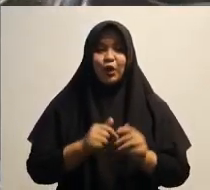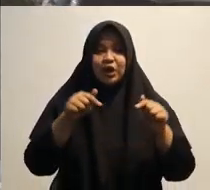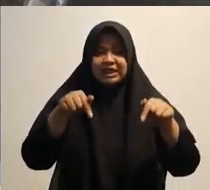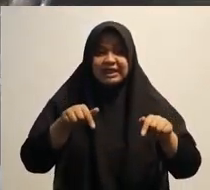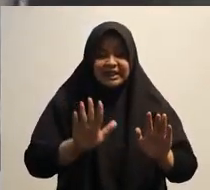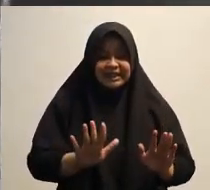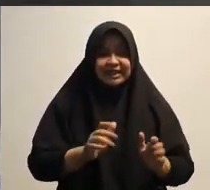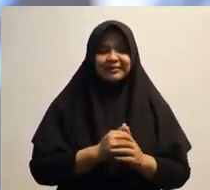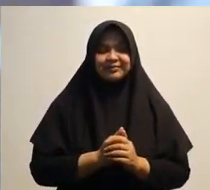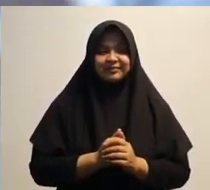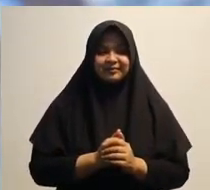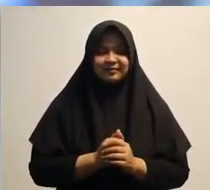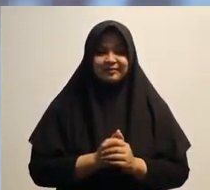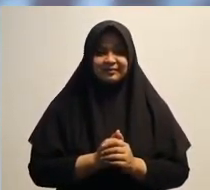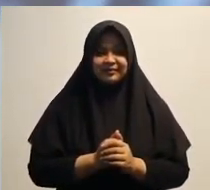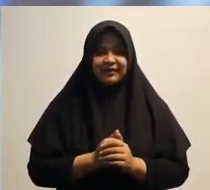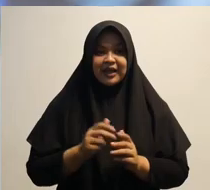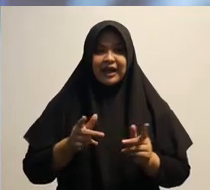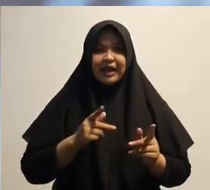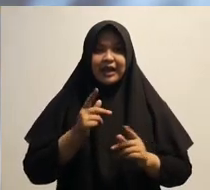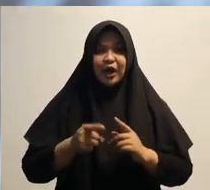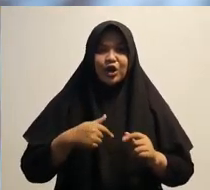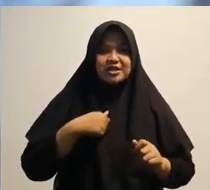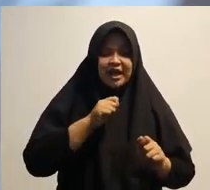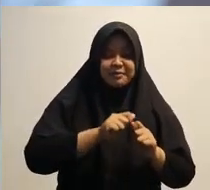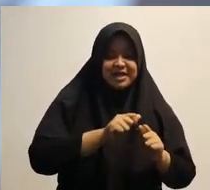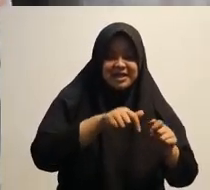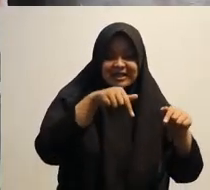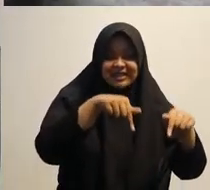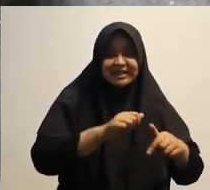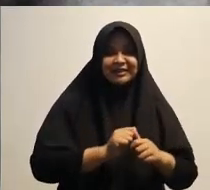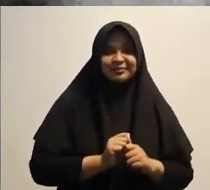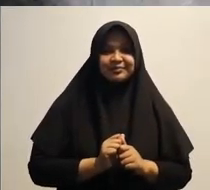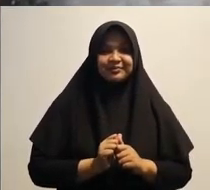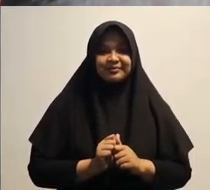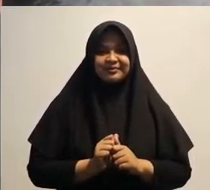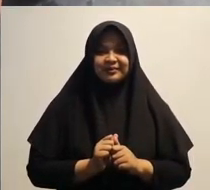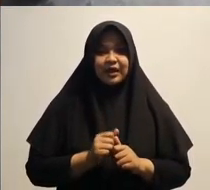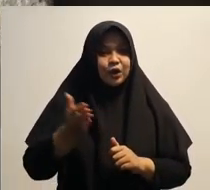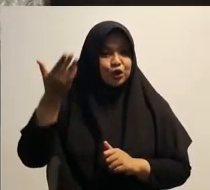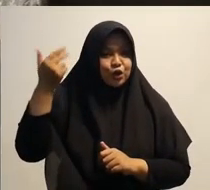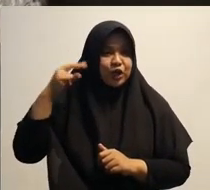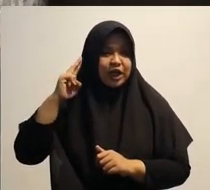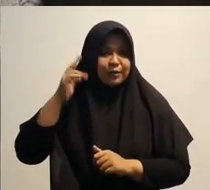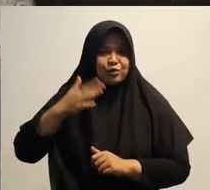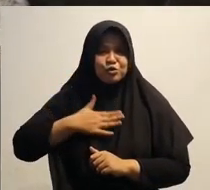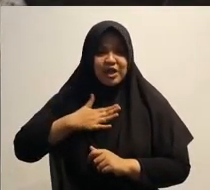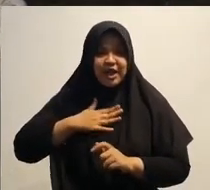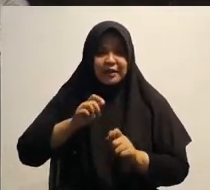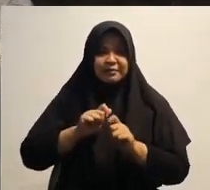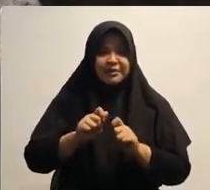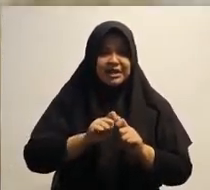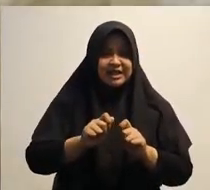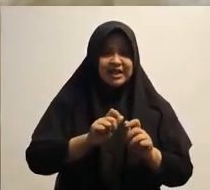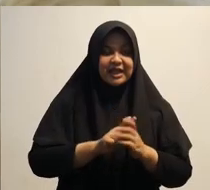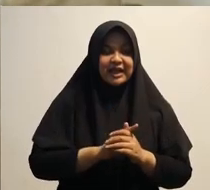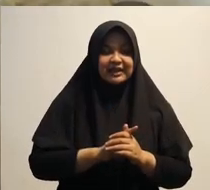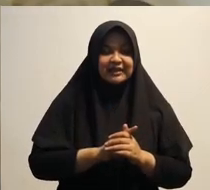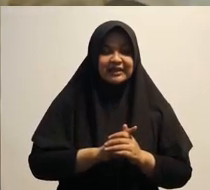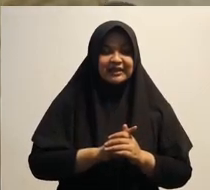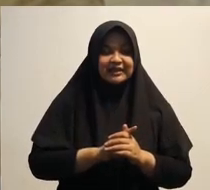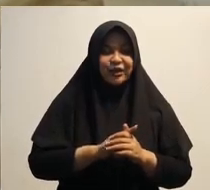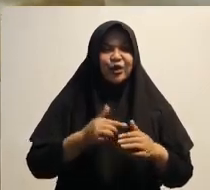Pegang sini. Kesini. Nah, kalau saya bikinnya cowek, kalau keluar nggak bisa. Oh. Dulu mak saya kan bikinnya cowek.